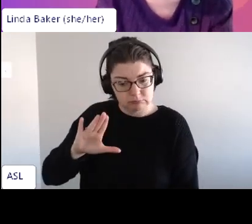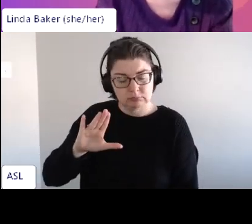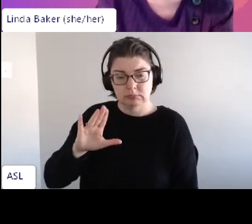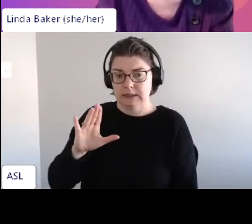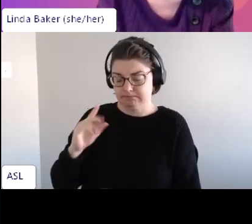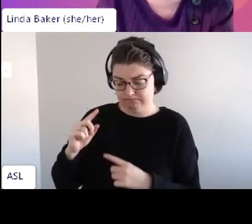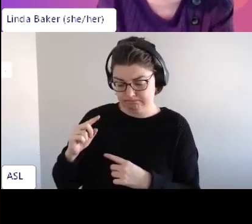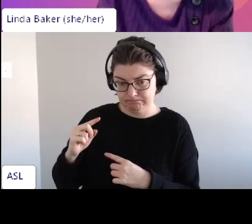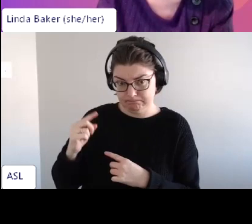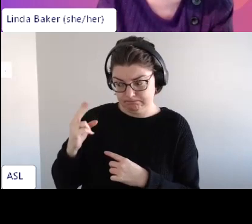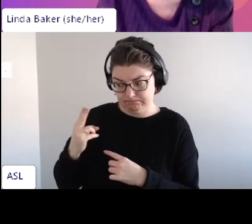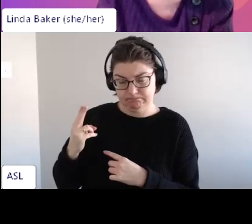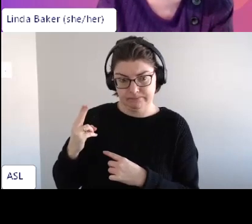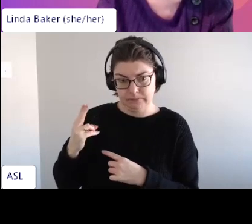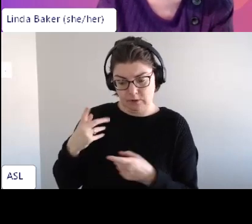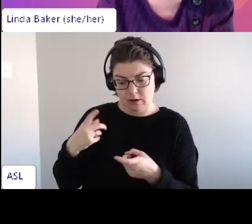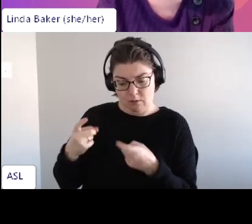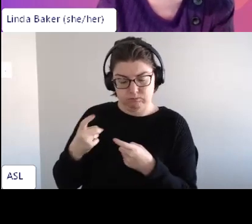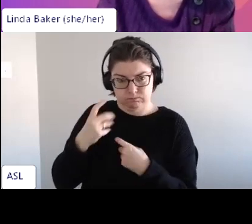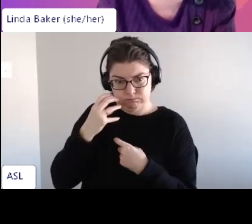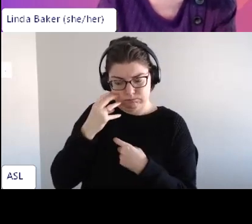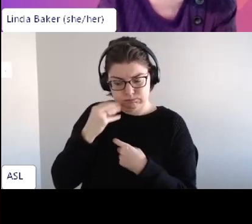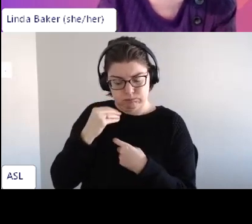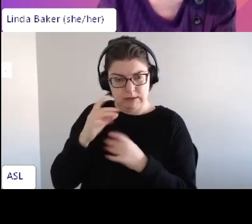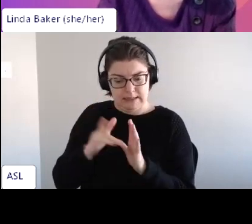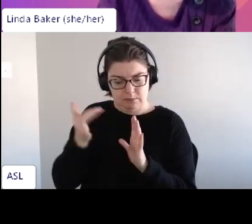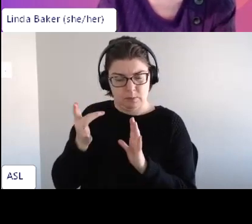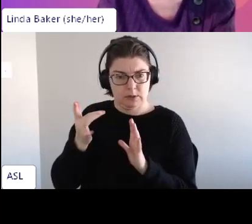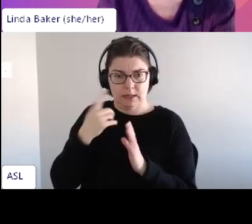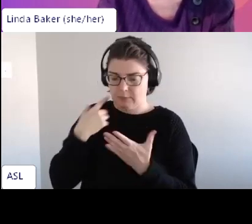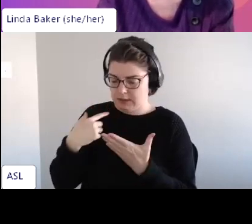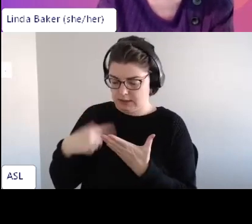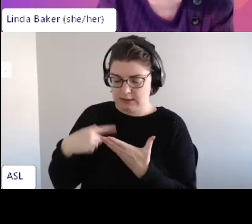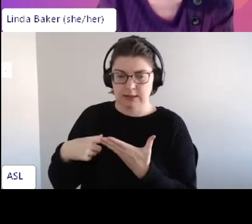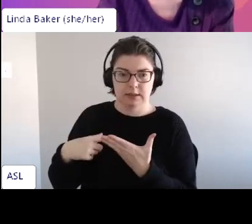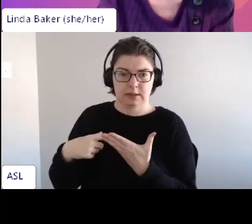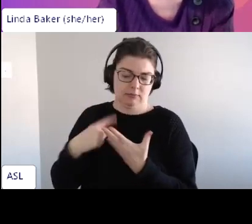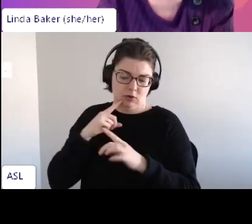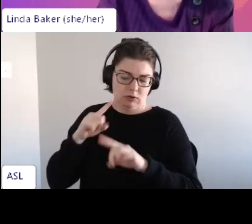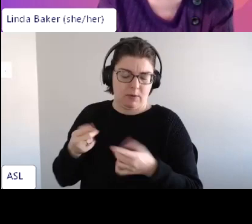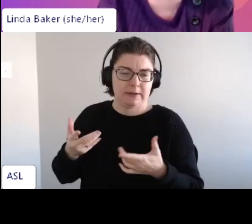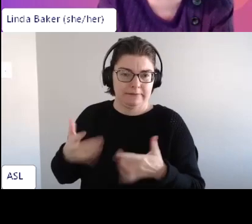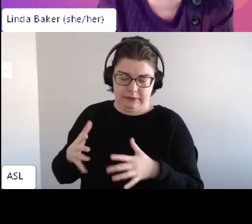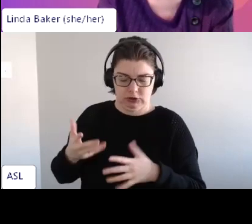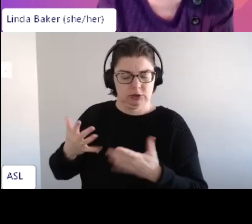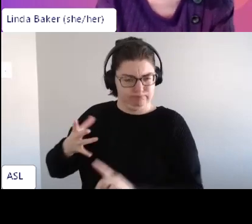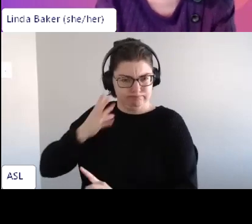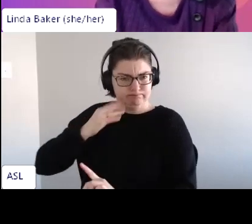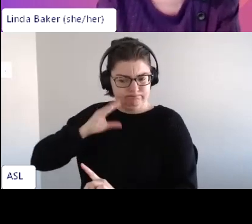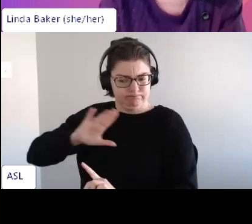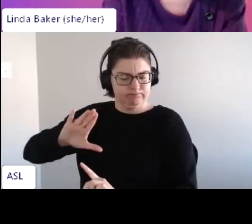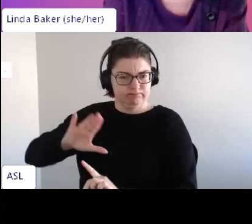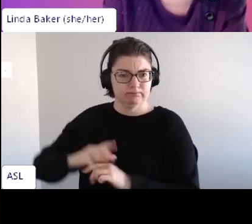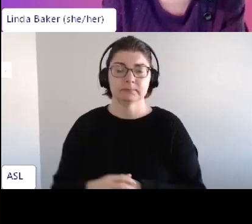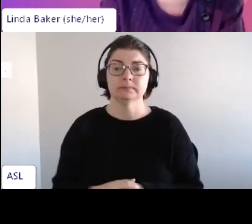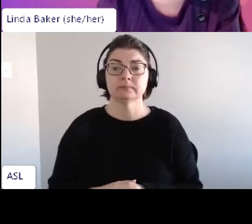partager sans se rapporte à de la violence coercitive qui a déjà fait l'objet de discussion